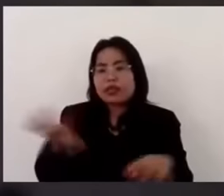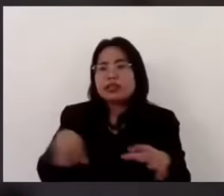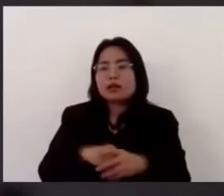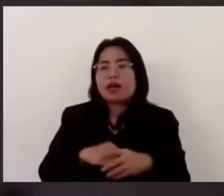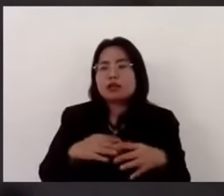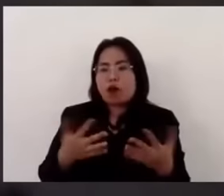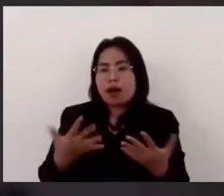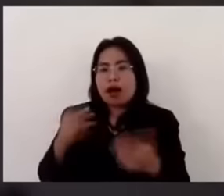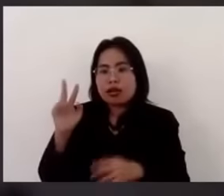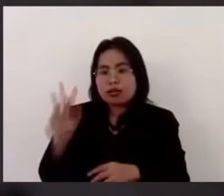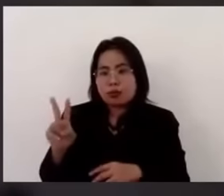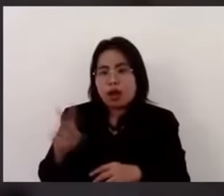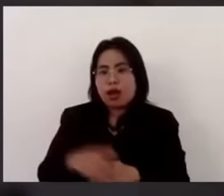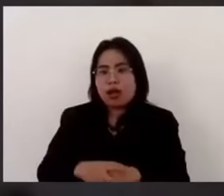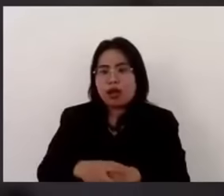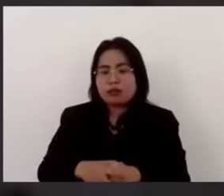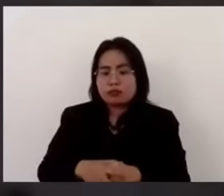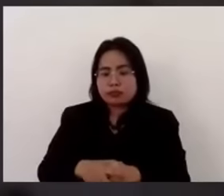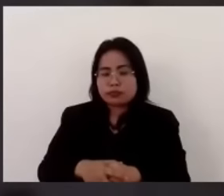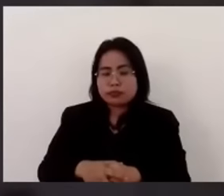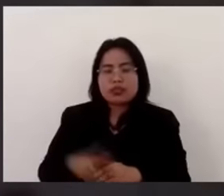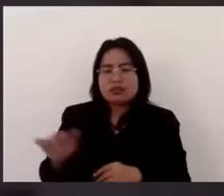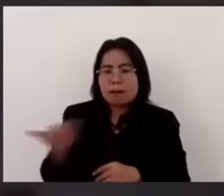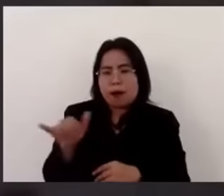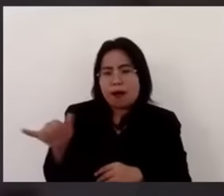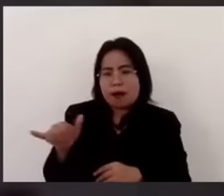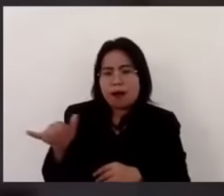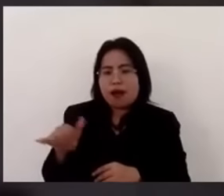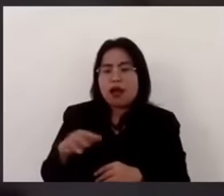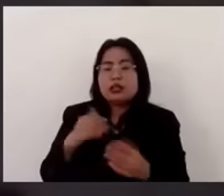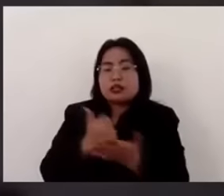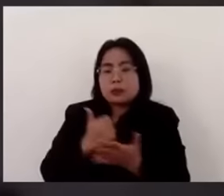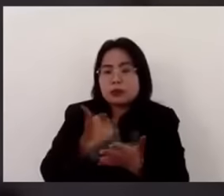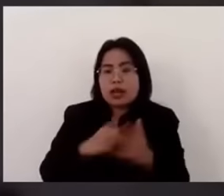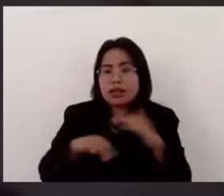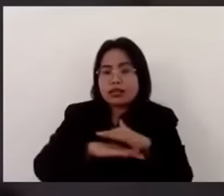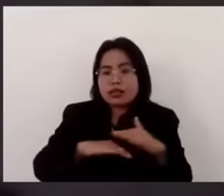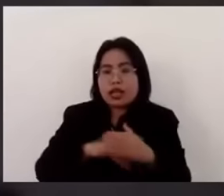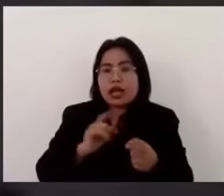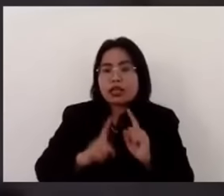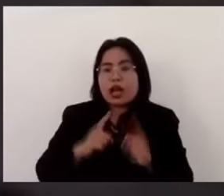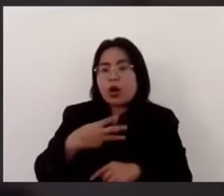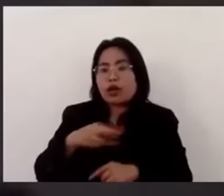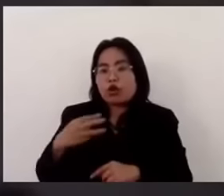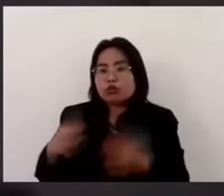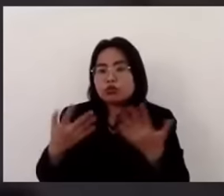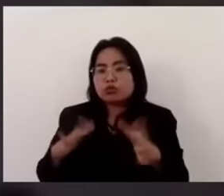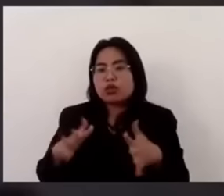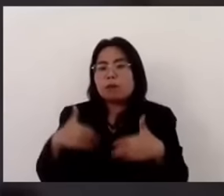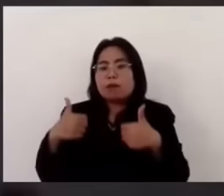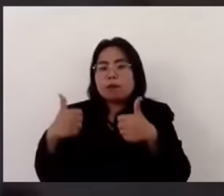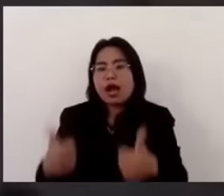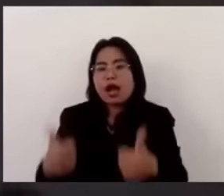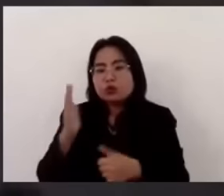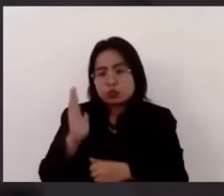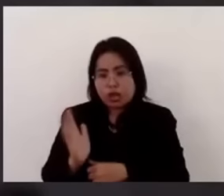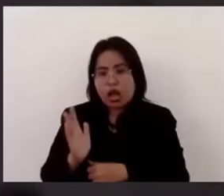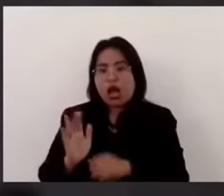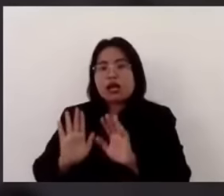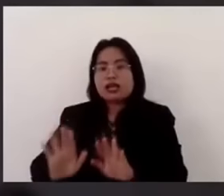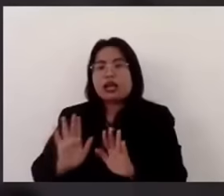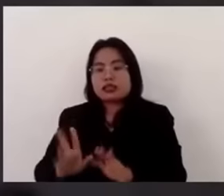yang kedua sama pada dasarnya ketika ekonomi kita sudah membaik Nanti pada